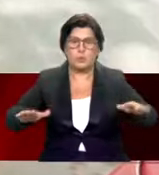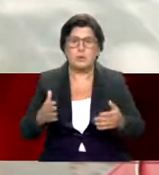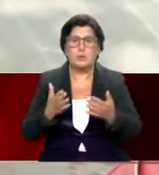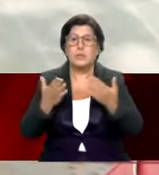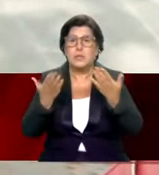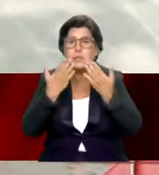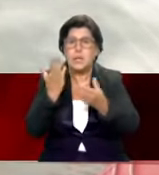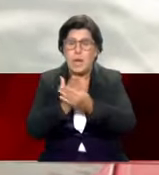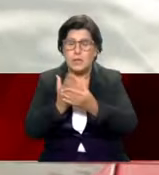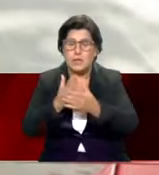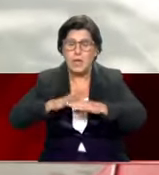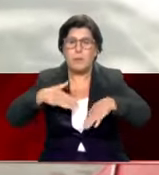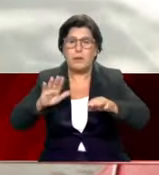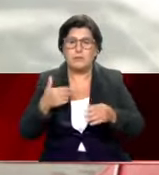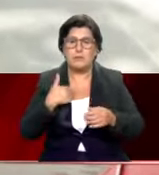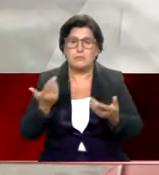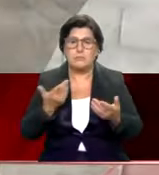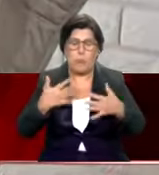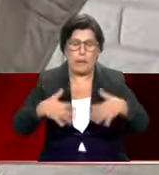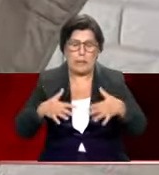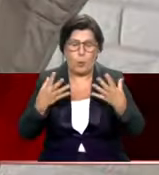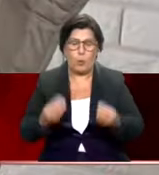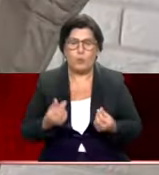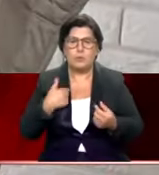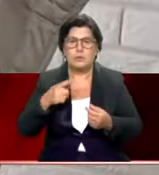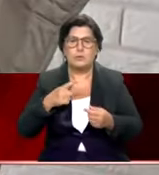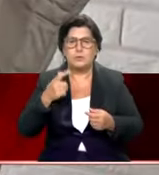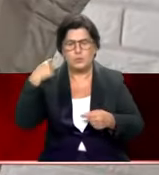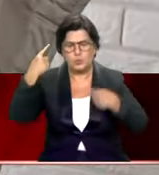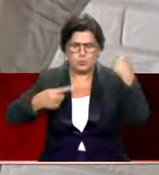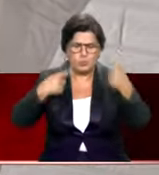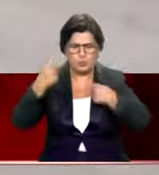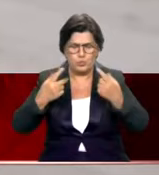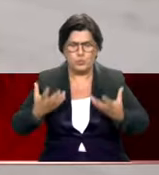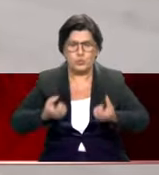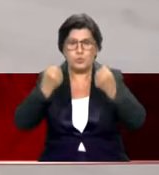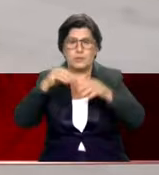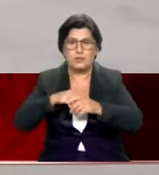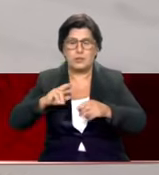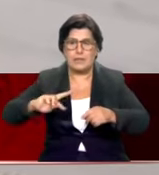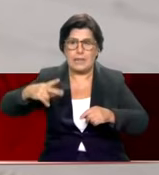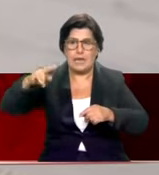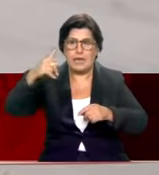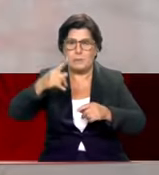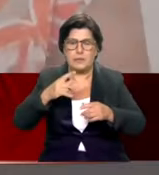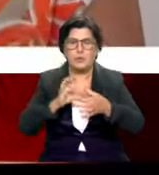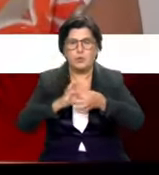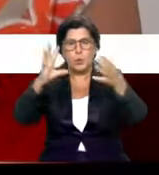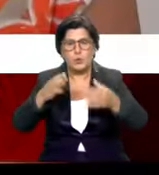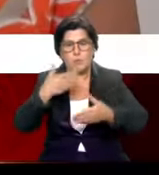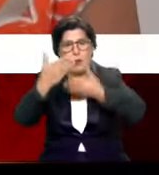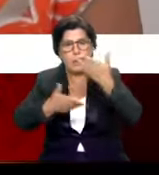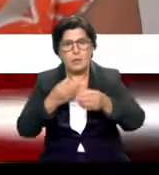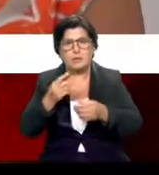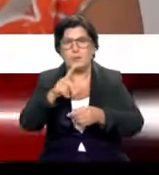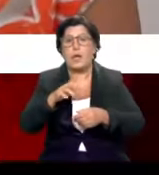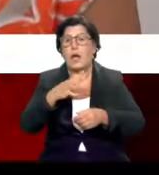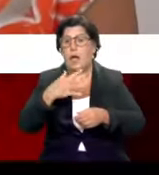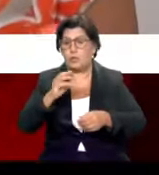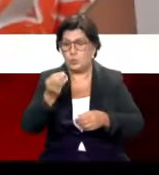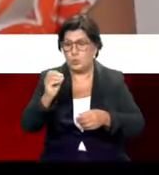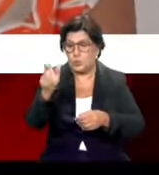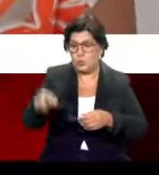derslerimi yapmayınca paniğe falan giriyor İşte bu Duygulardan kurtulmak için kademeli bir çözüm öneriyor Uzmanlar Eğer çocuk anne